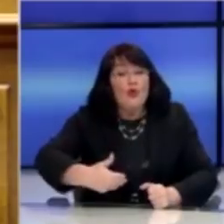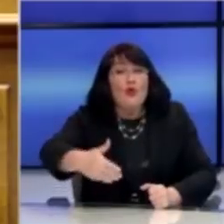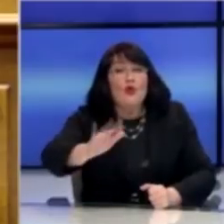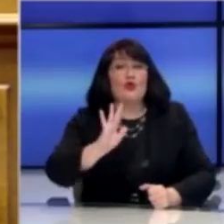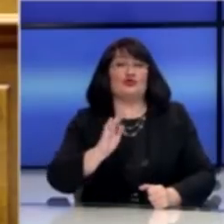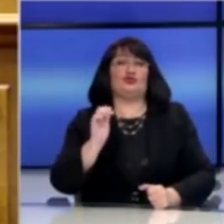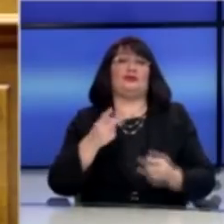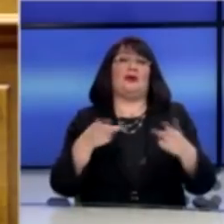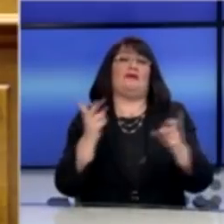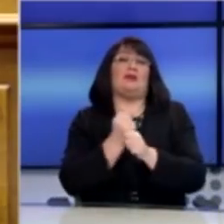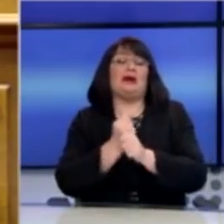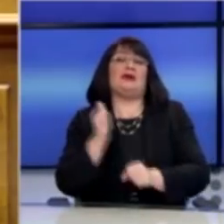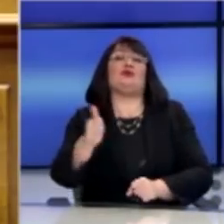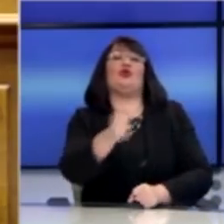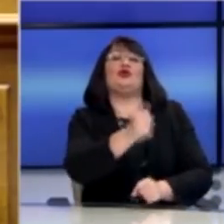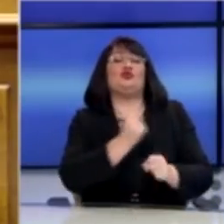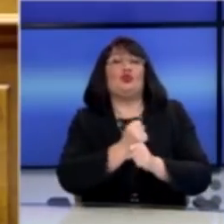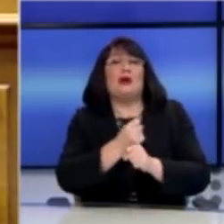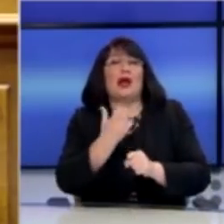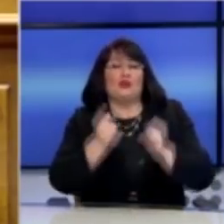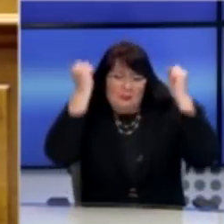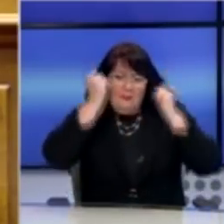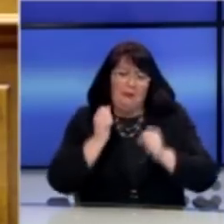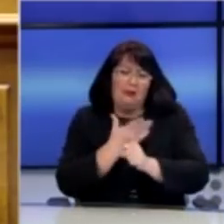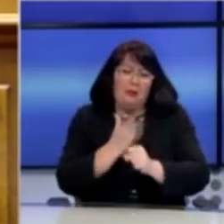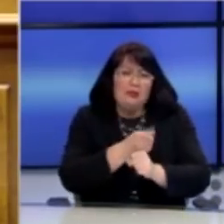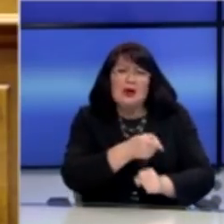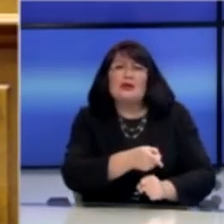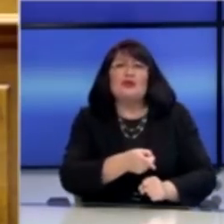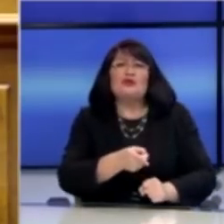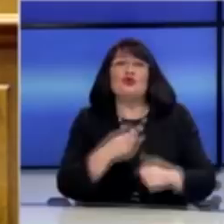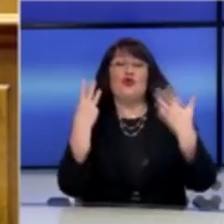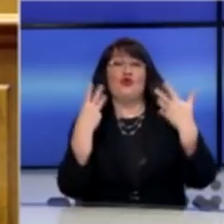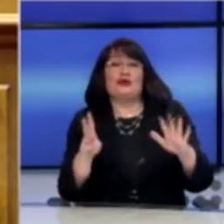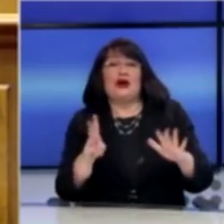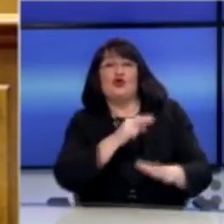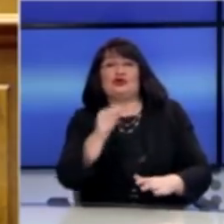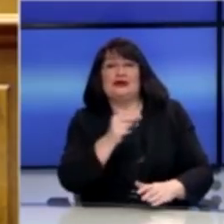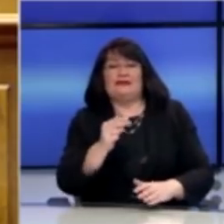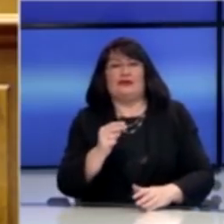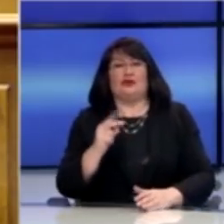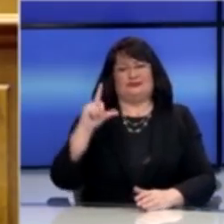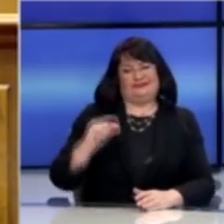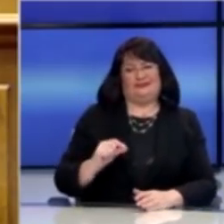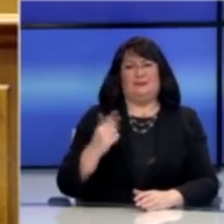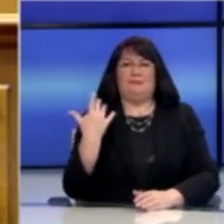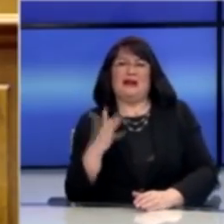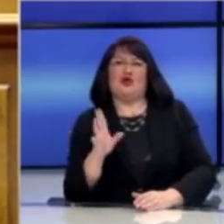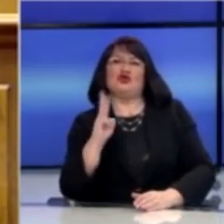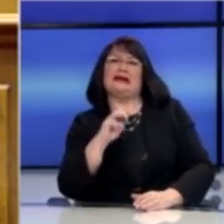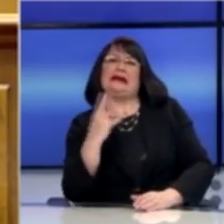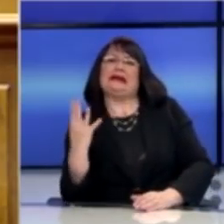τους αυταποσχολούμενους που καταστρέφονται? Ήδη τα 800 μετατράπηκαν σε 534